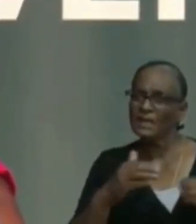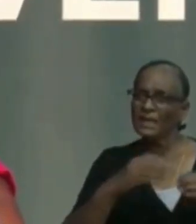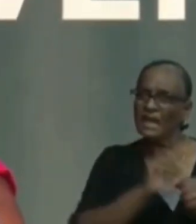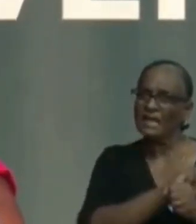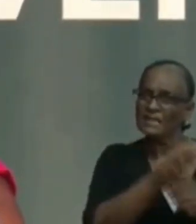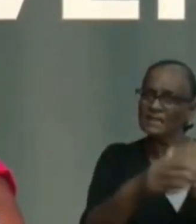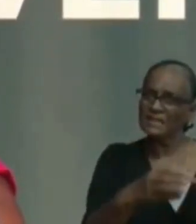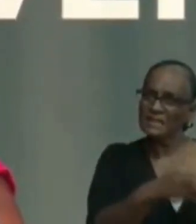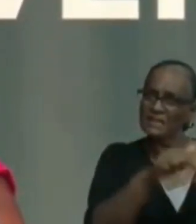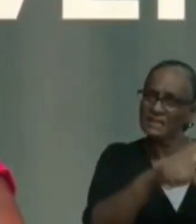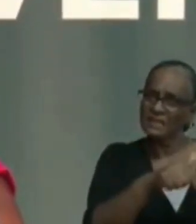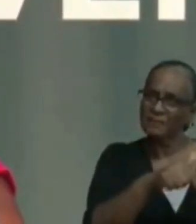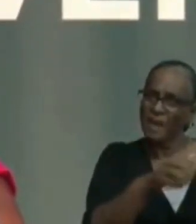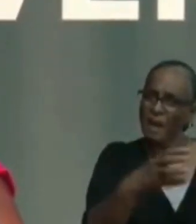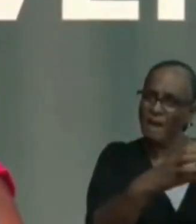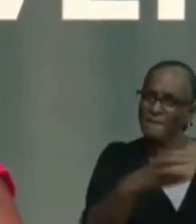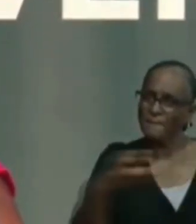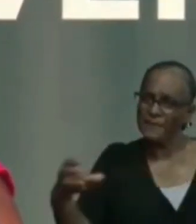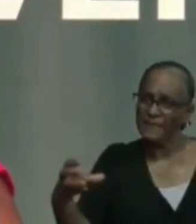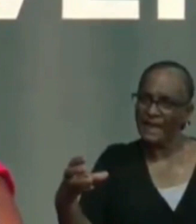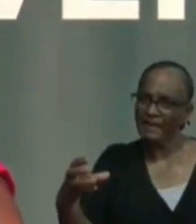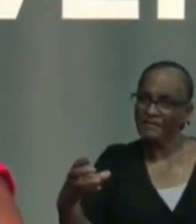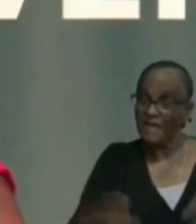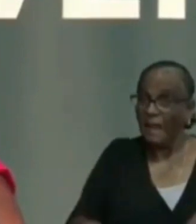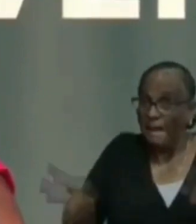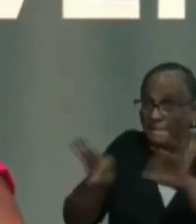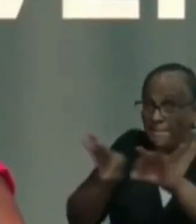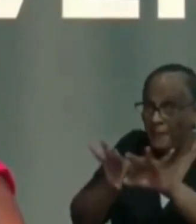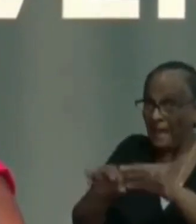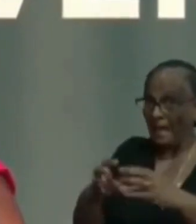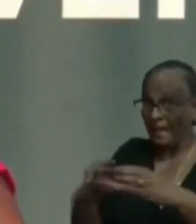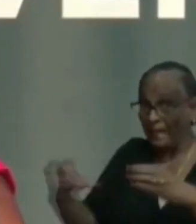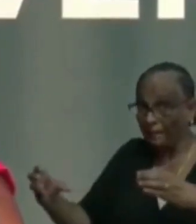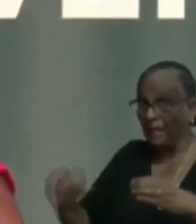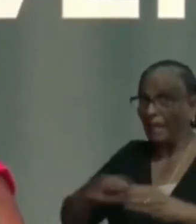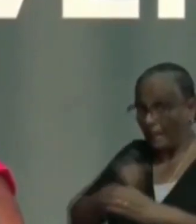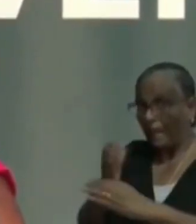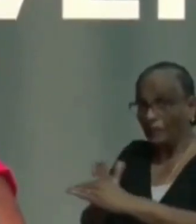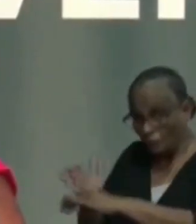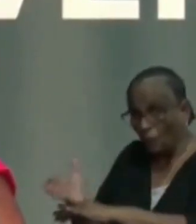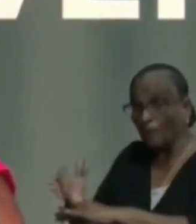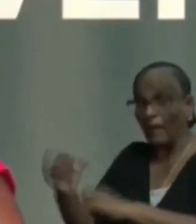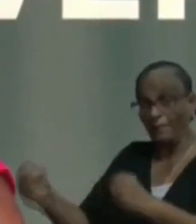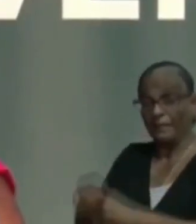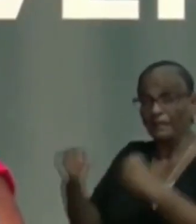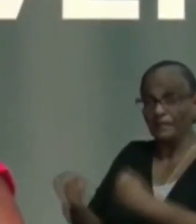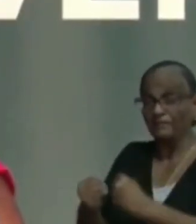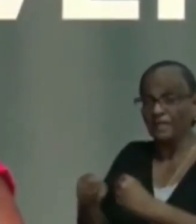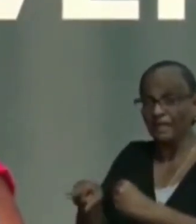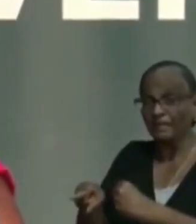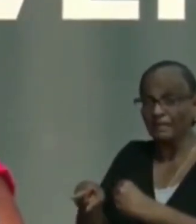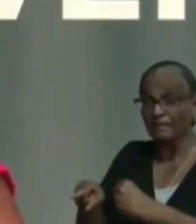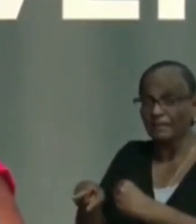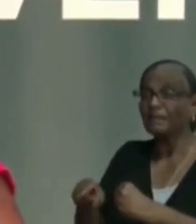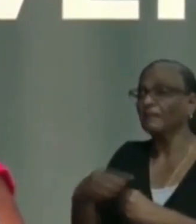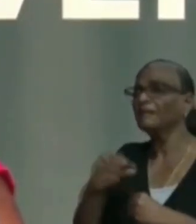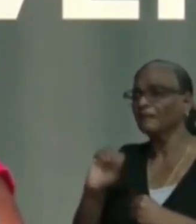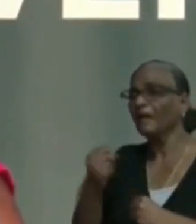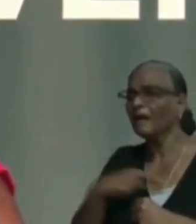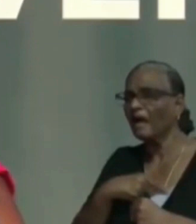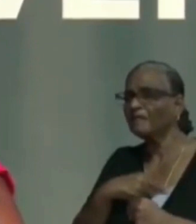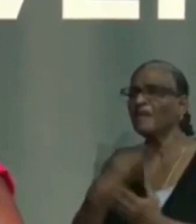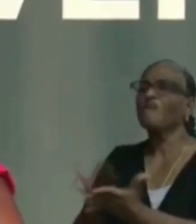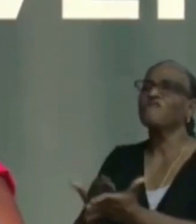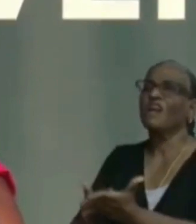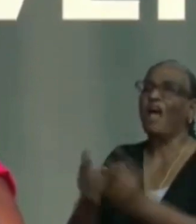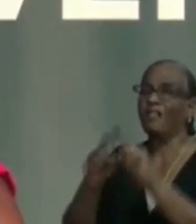opgemerkt dat er bedrijven zijn die essentieel zijn en gewoon door kunnen gaan met hun activiteiten, met dien verstande natuurlijk dat ze een